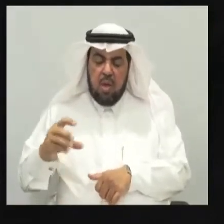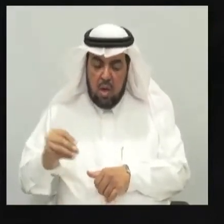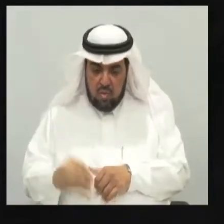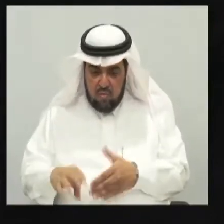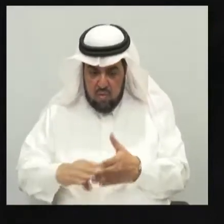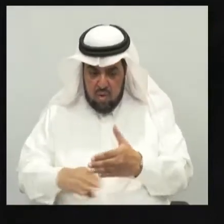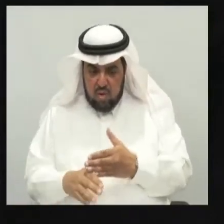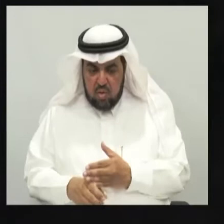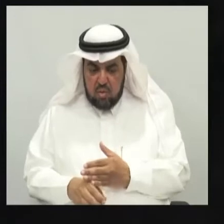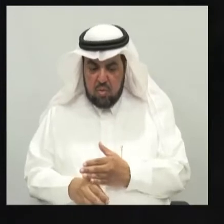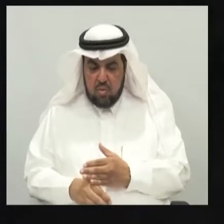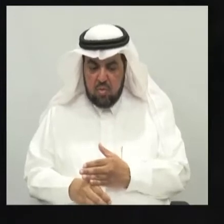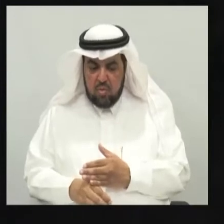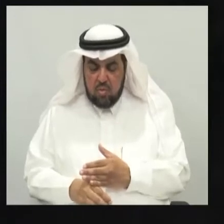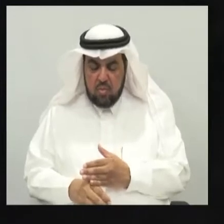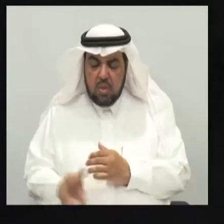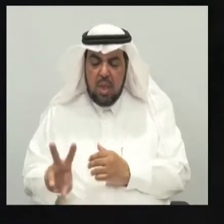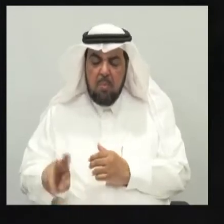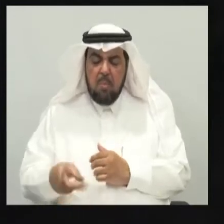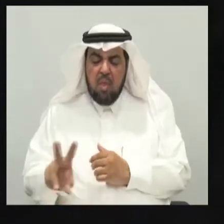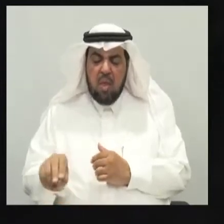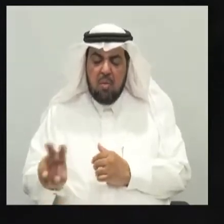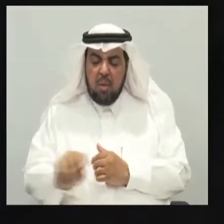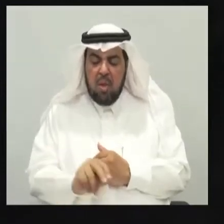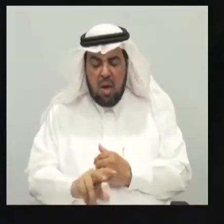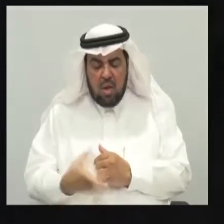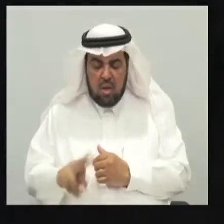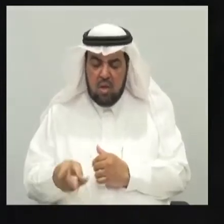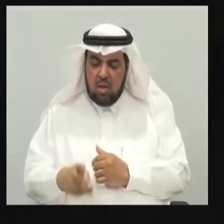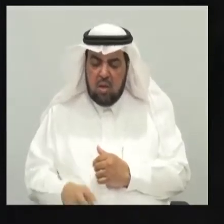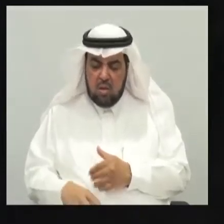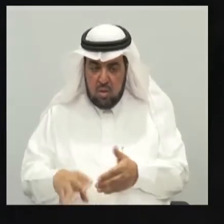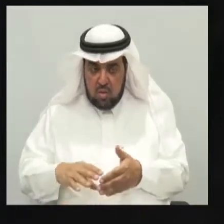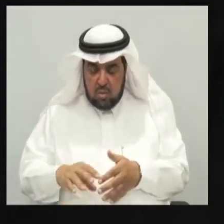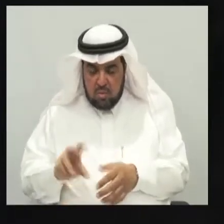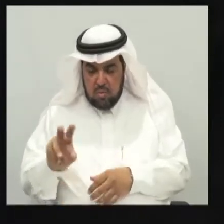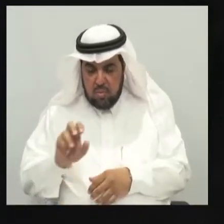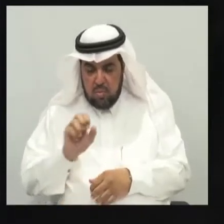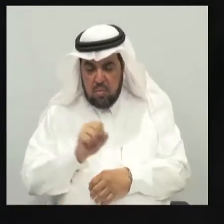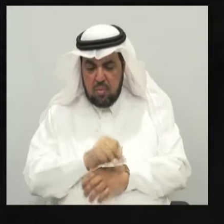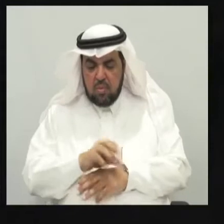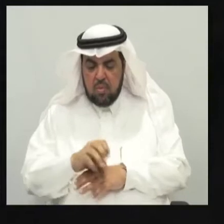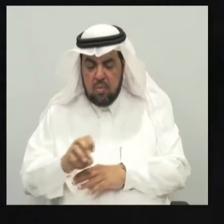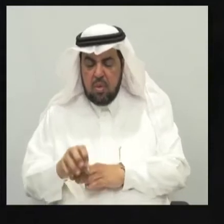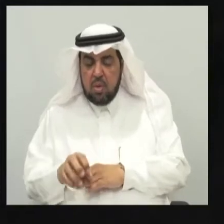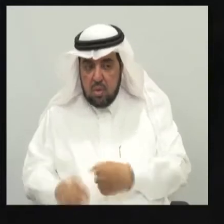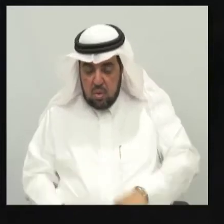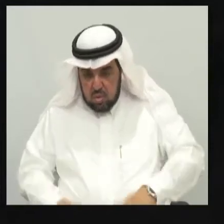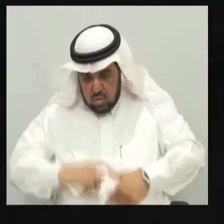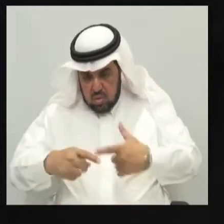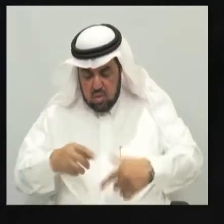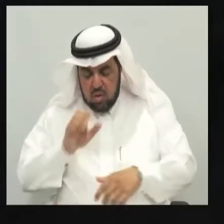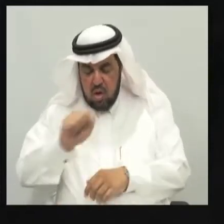نعم، لكن لا تتشابه عناصر الدورة أو الصف الأفقي في الخواص الفيزيائية